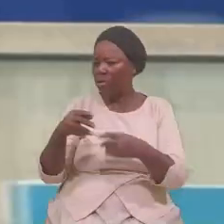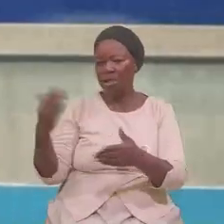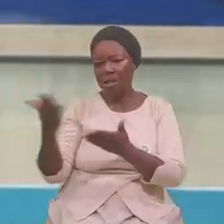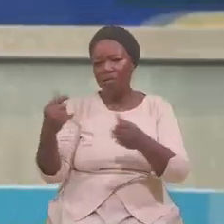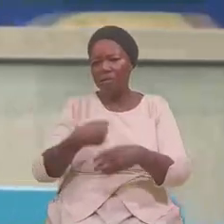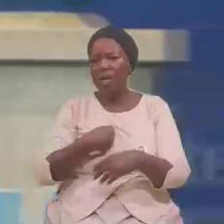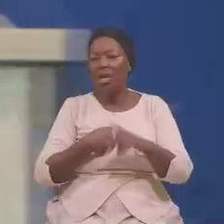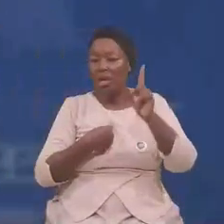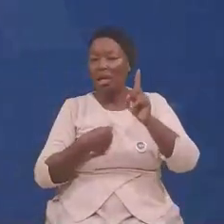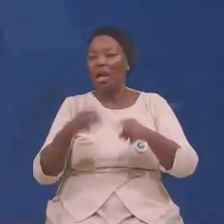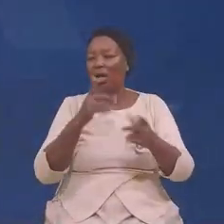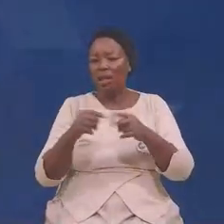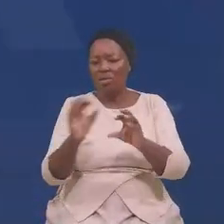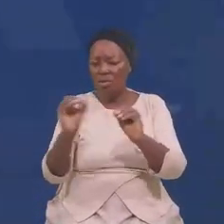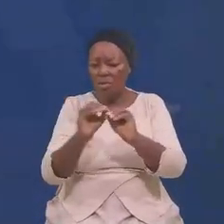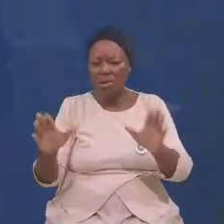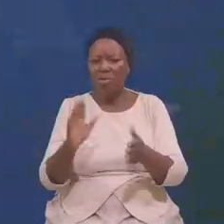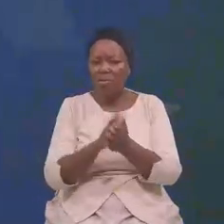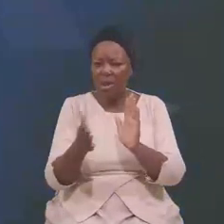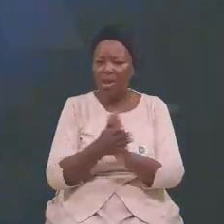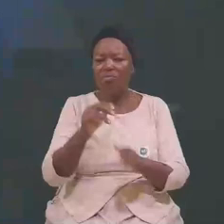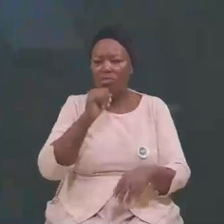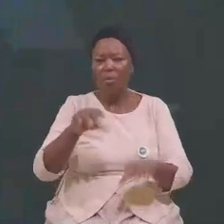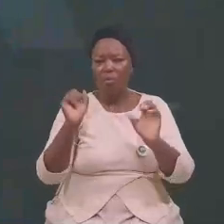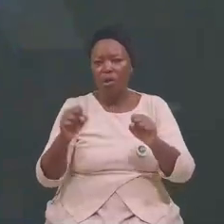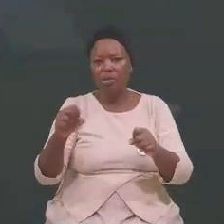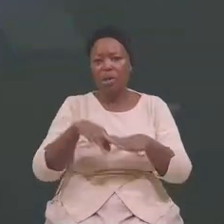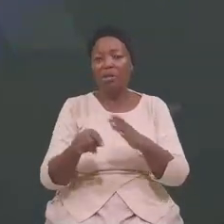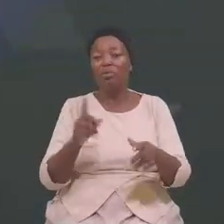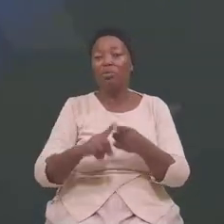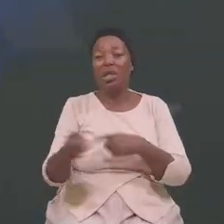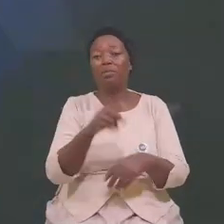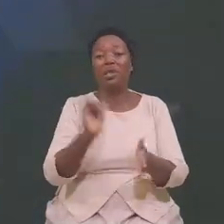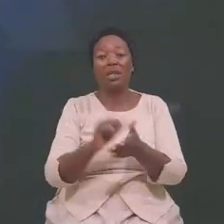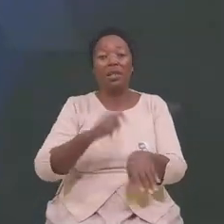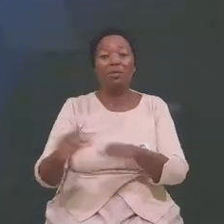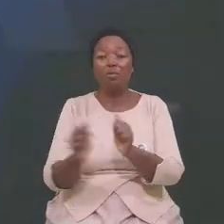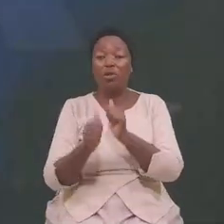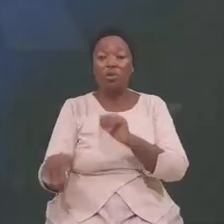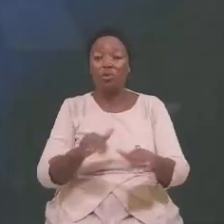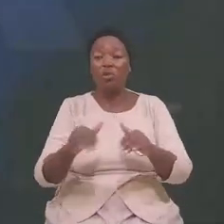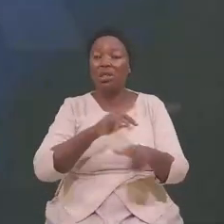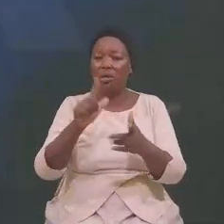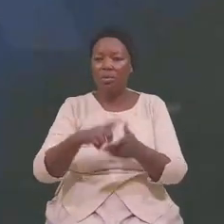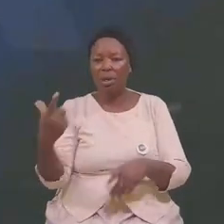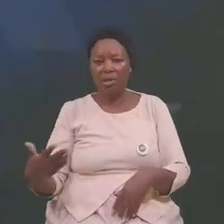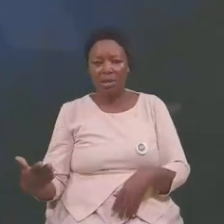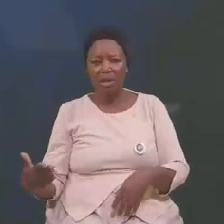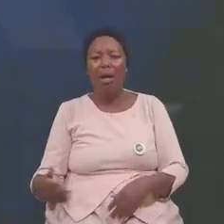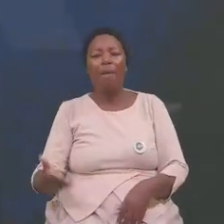rien n'est impossible devant eux qui fait des choses grandes